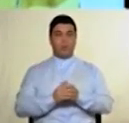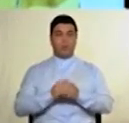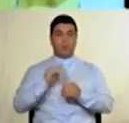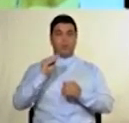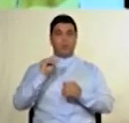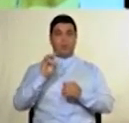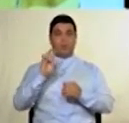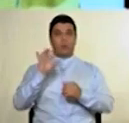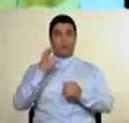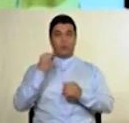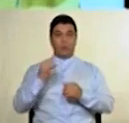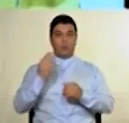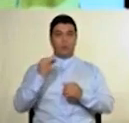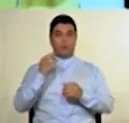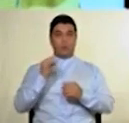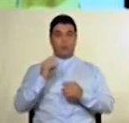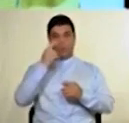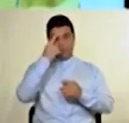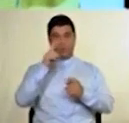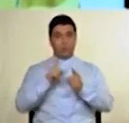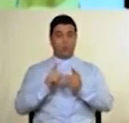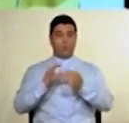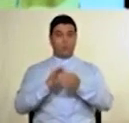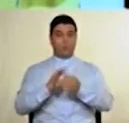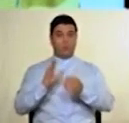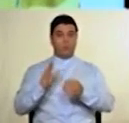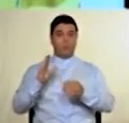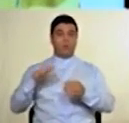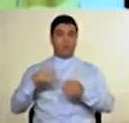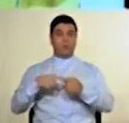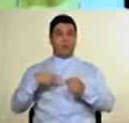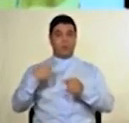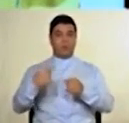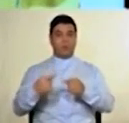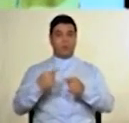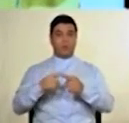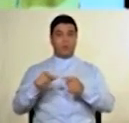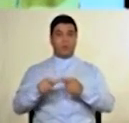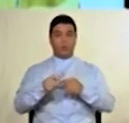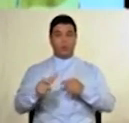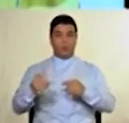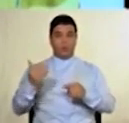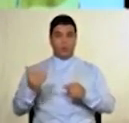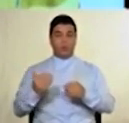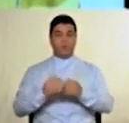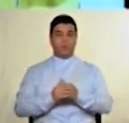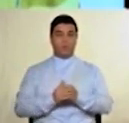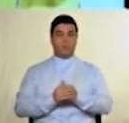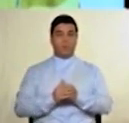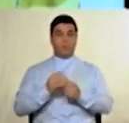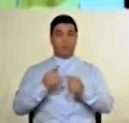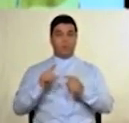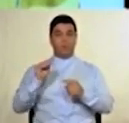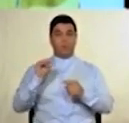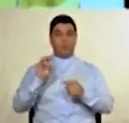janubi sharqiy hududlarda Hindiston bilan bog'lansa, keyingi, demak, yo'l bu, demak,